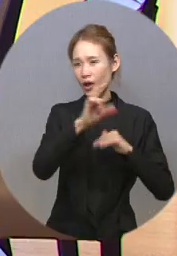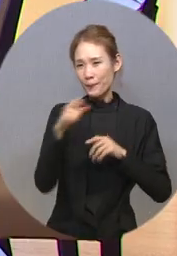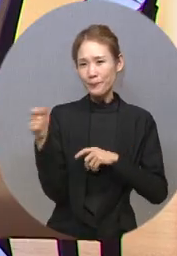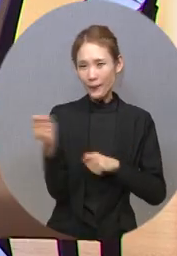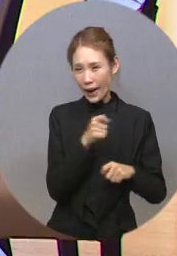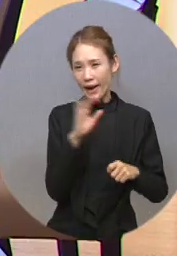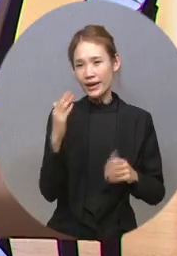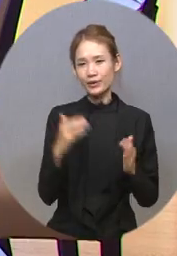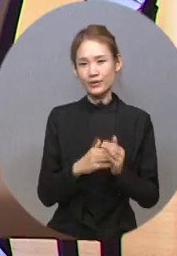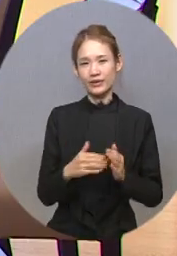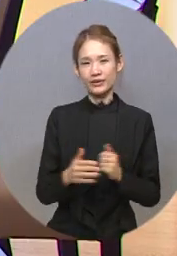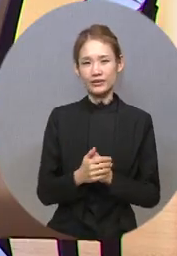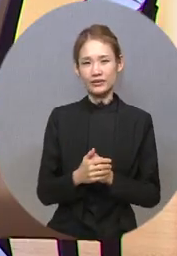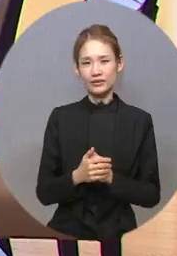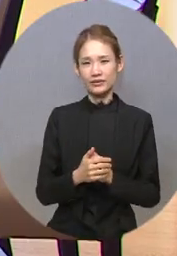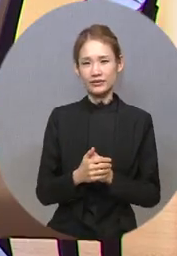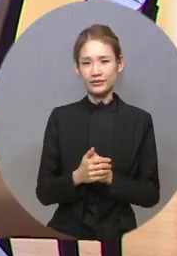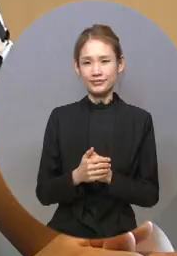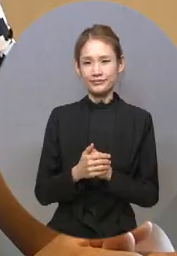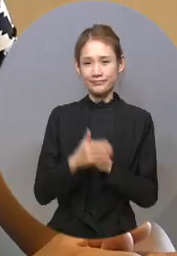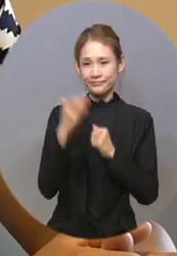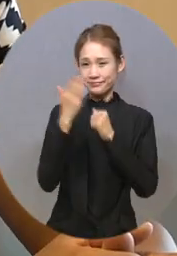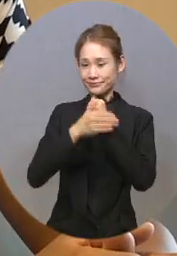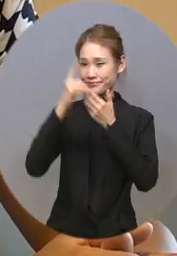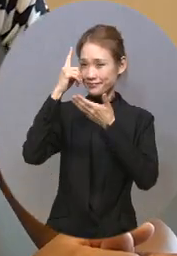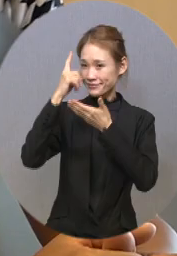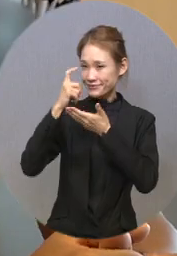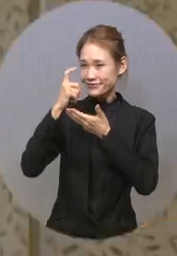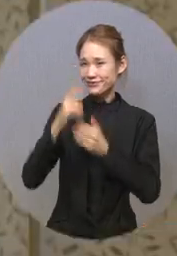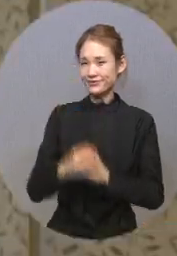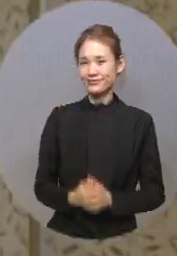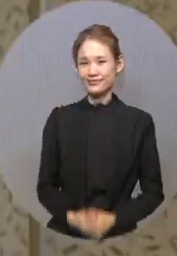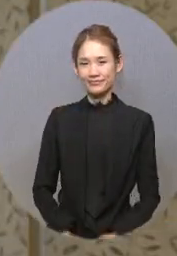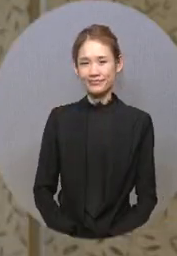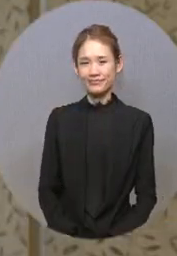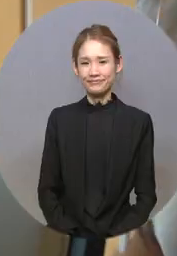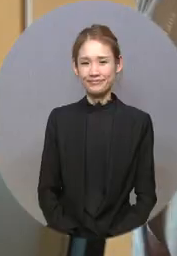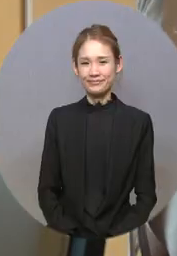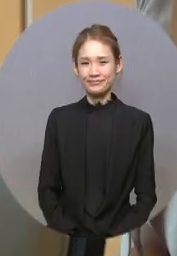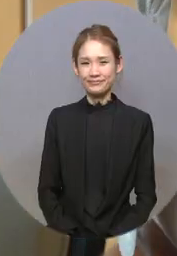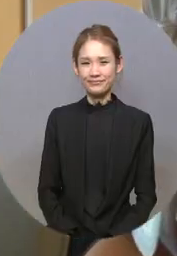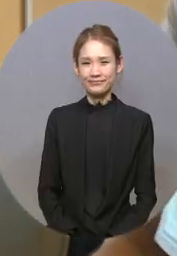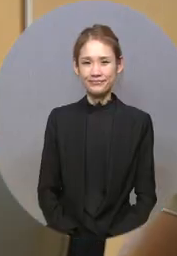사진 인증샷 해야 될까? 아, 네. 어디 갔어? 아, 네.